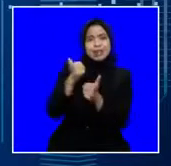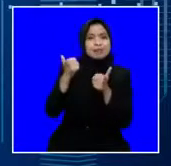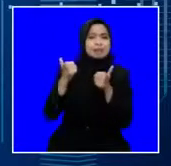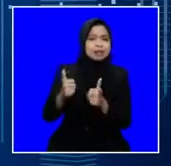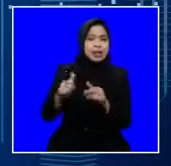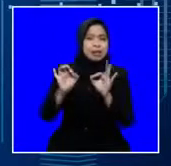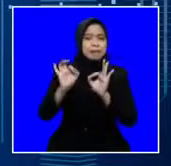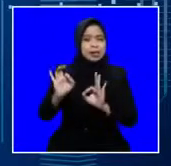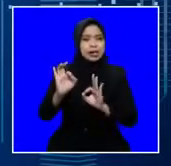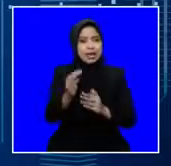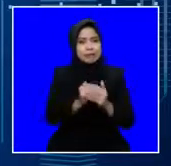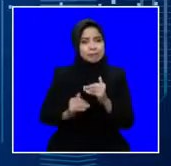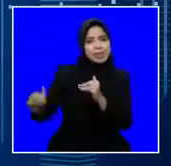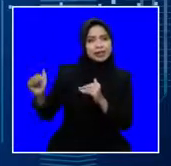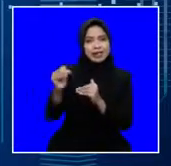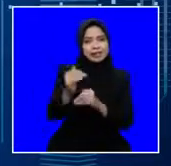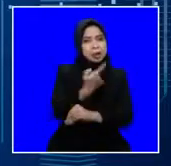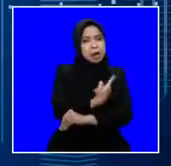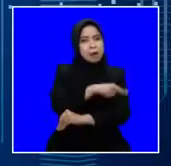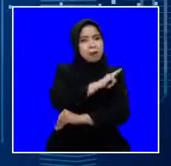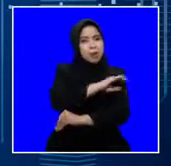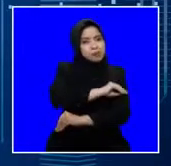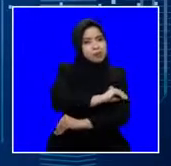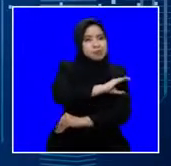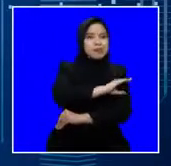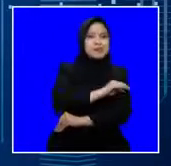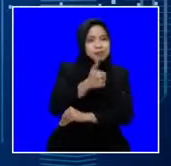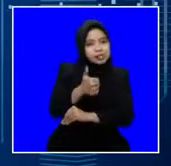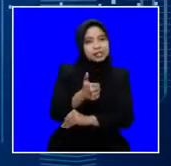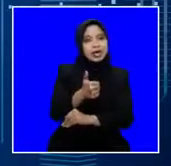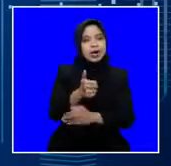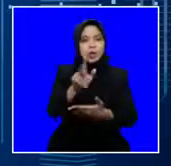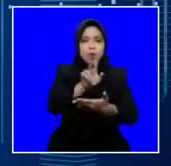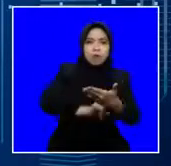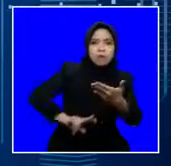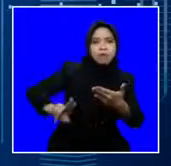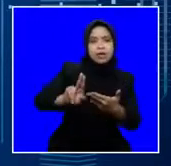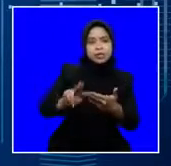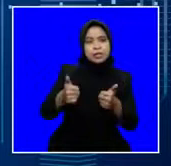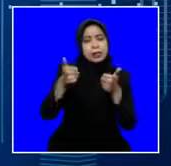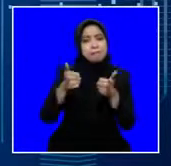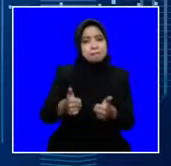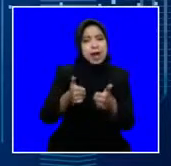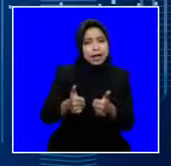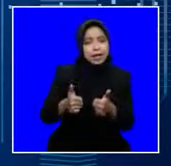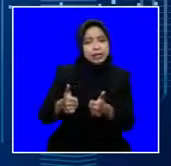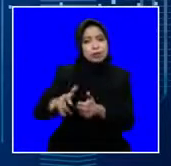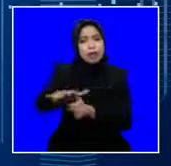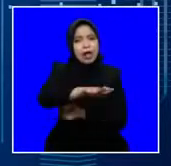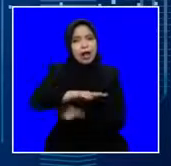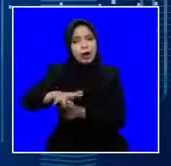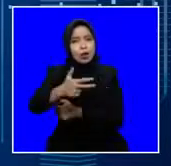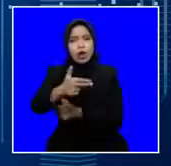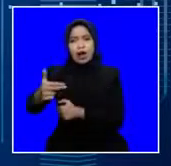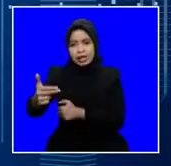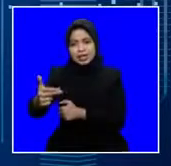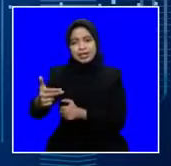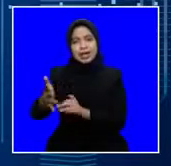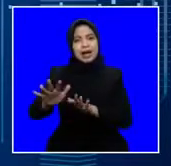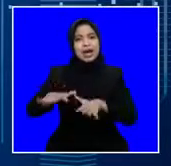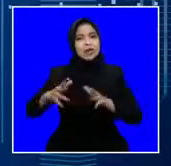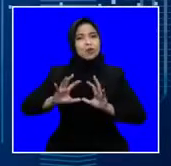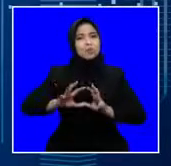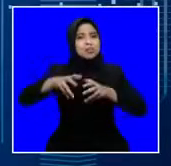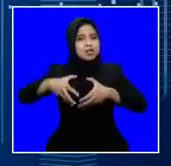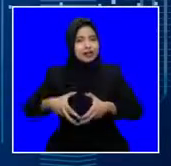meningkatkan pendidikannya dan skill mereka di perguruan-perguruan tinggi yang baik di Indonesia maupun terutama juga di